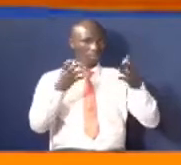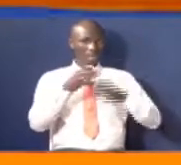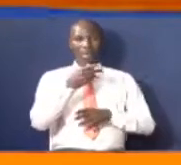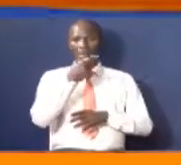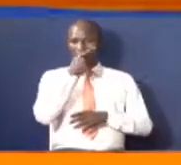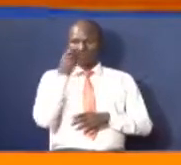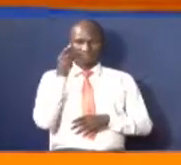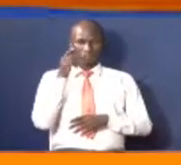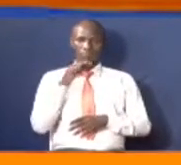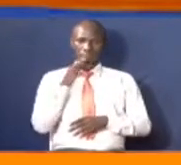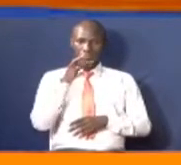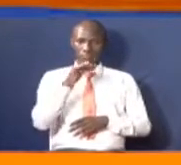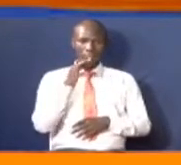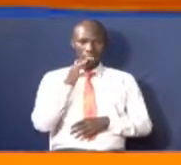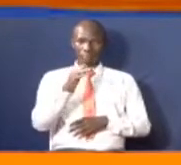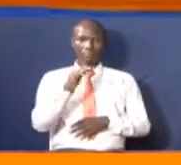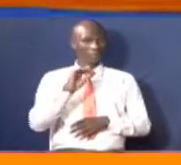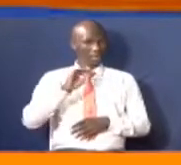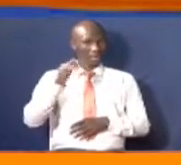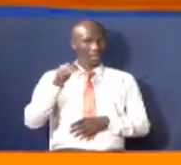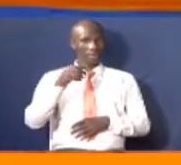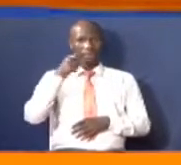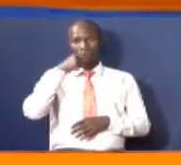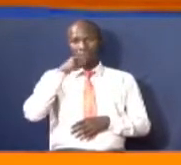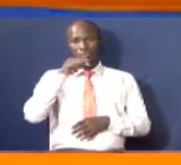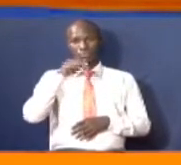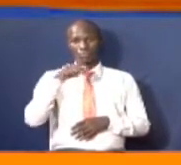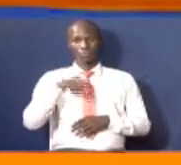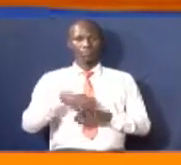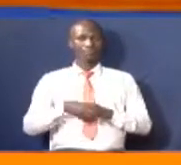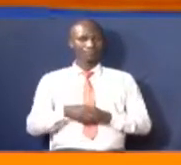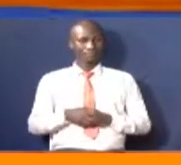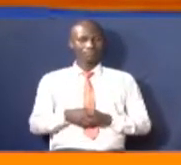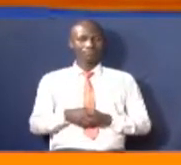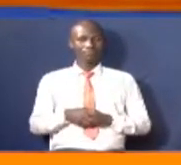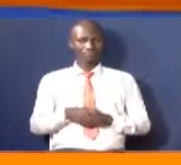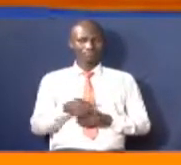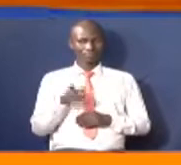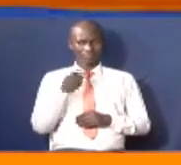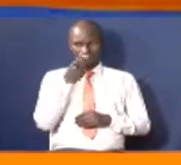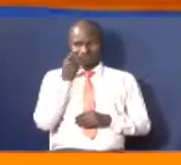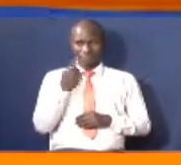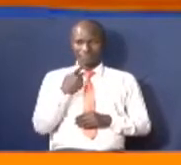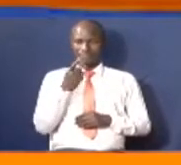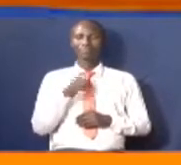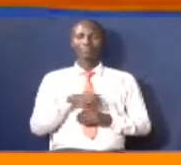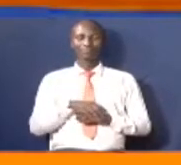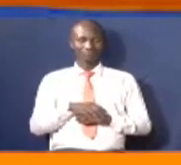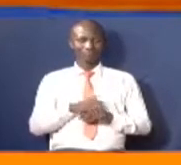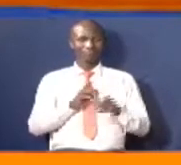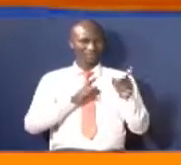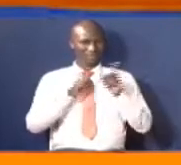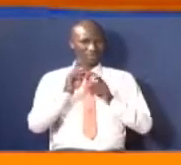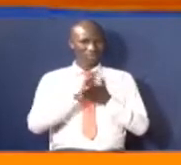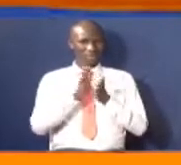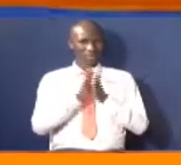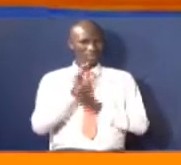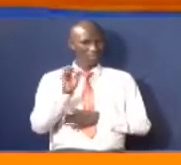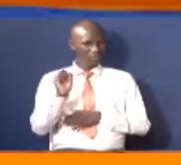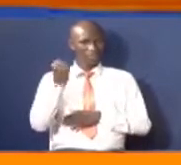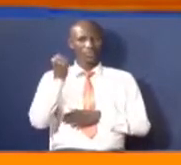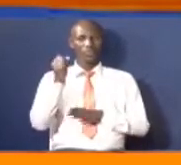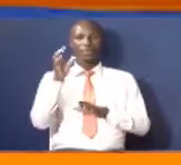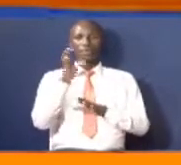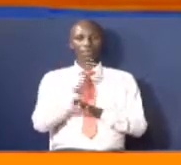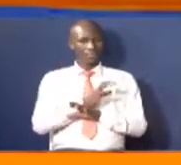Kalonzo ainene ya kaundini ya Kitui kumudanyane wa omonde wa viki ya kuweta kana savali yake ya kutuweka President wa katano wa ndino